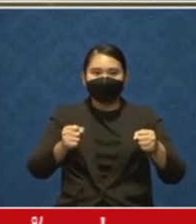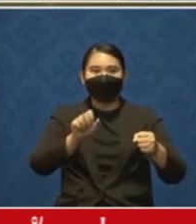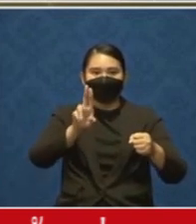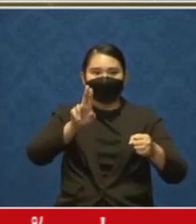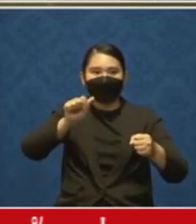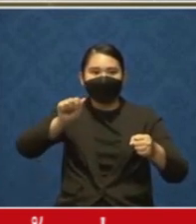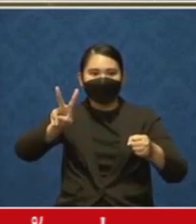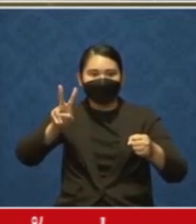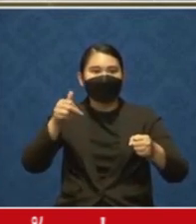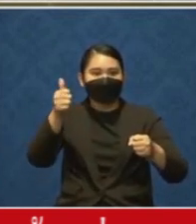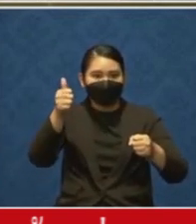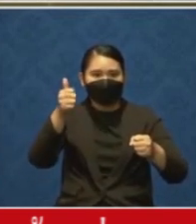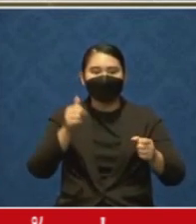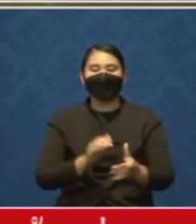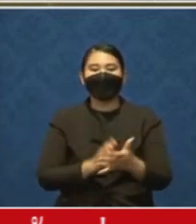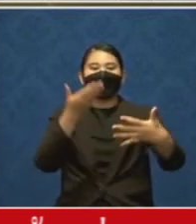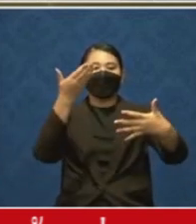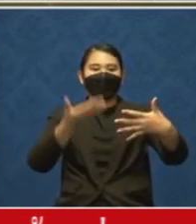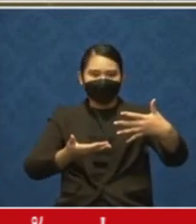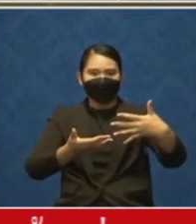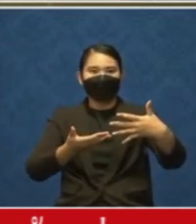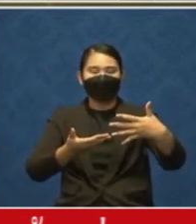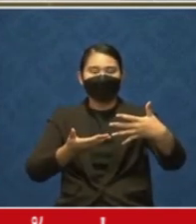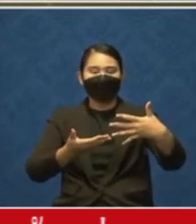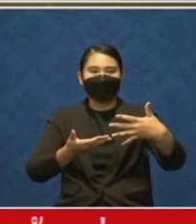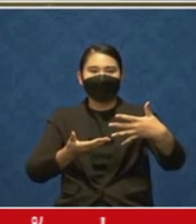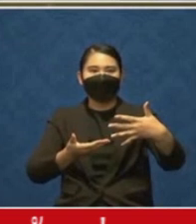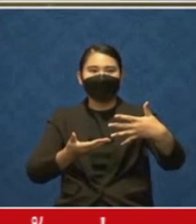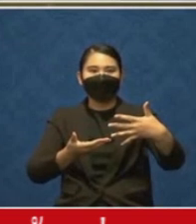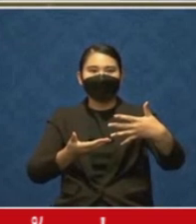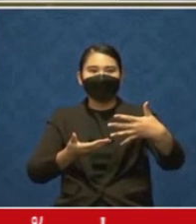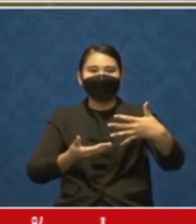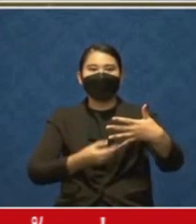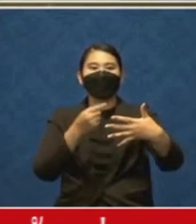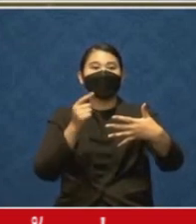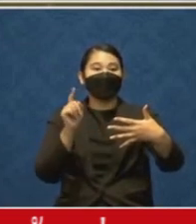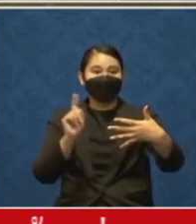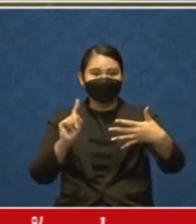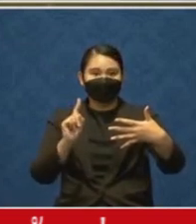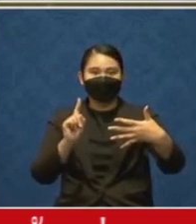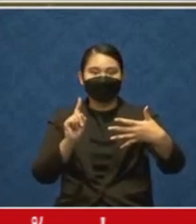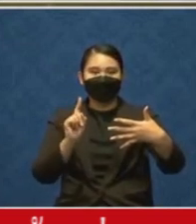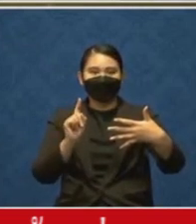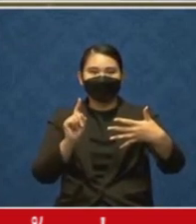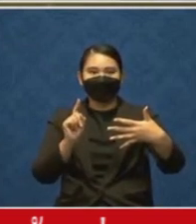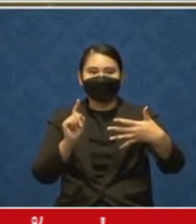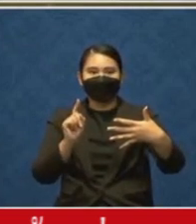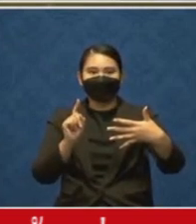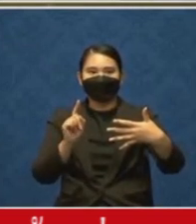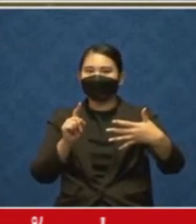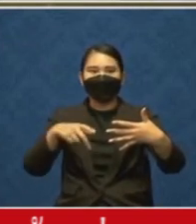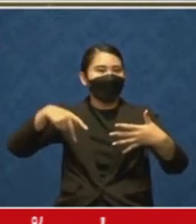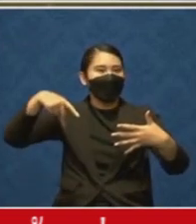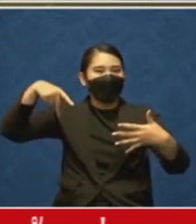มูลทั้งหมดนะครับท่านประธานครับที่บอกว่ามีความสามารถ